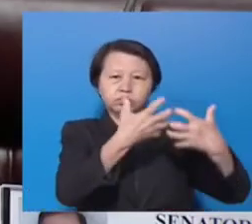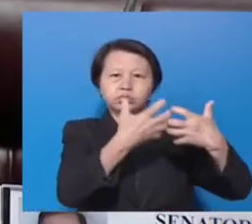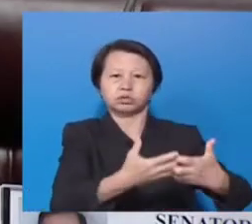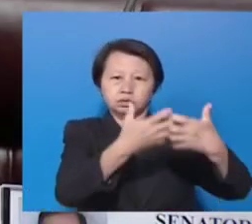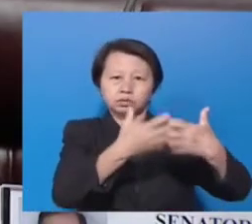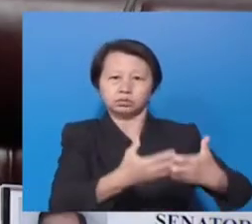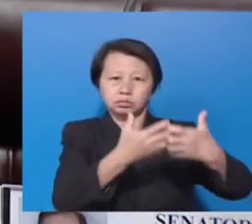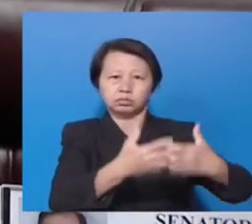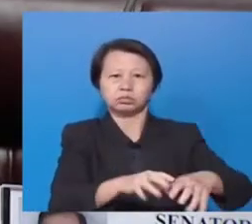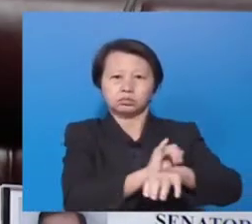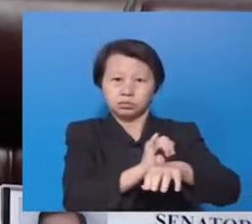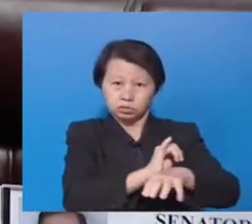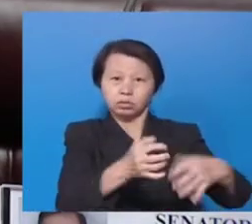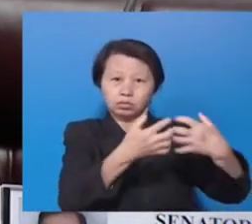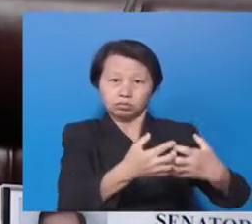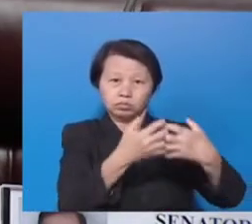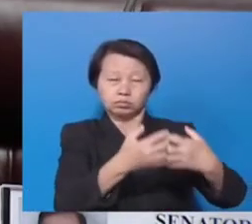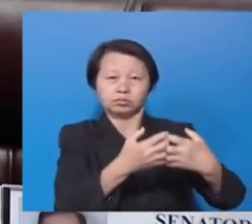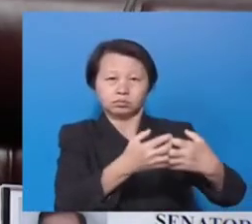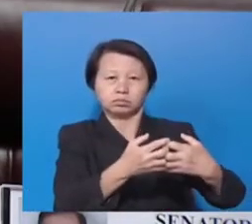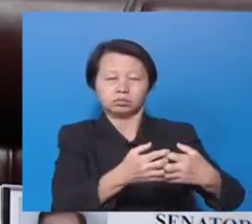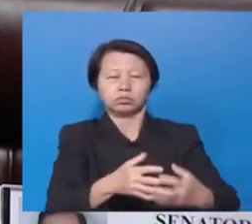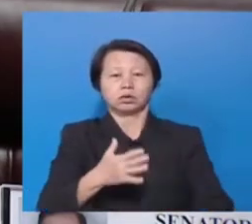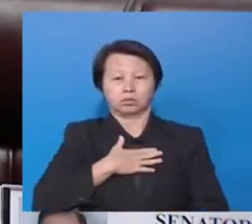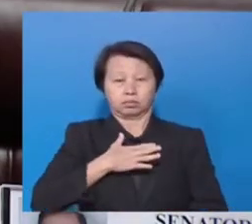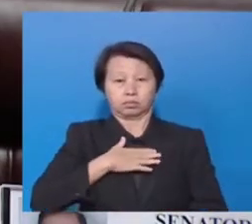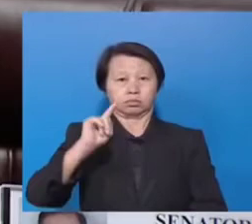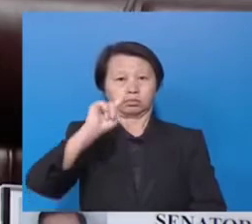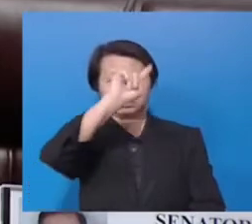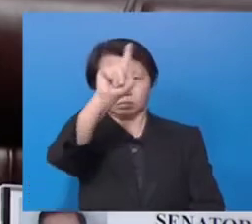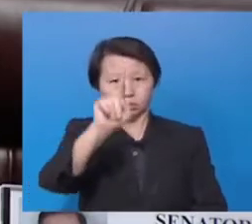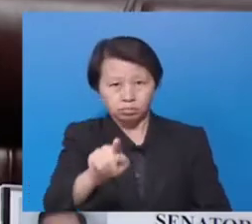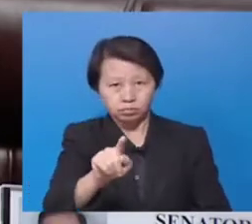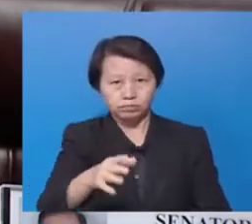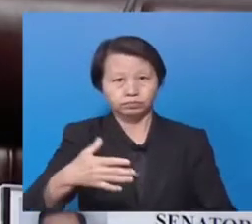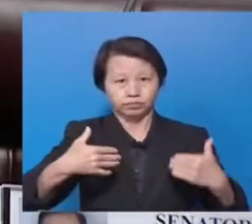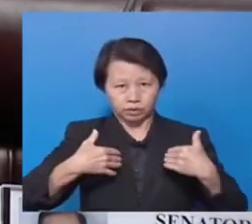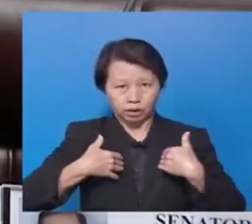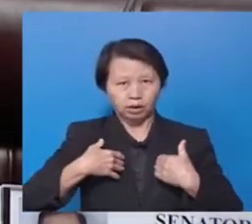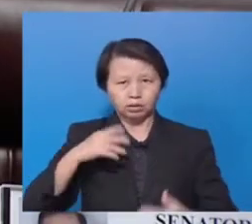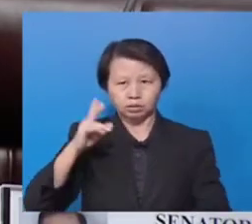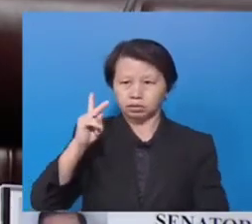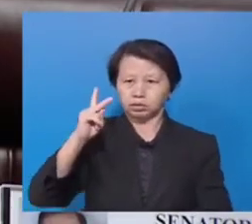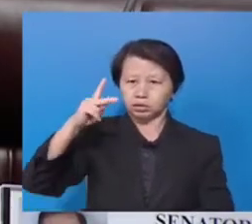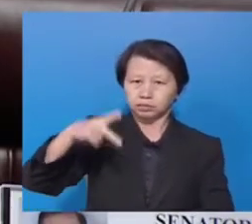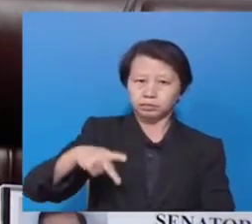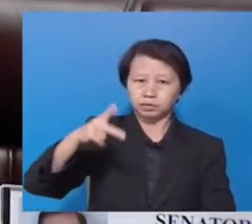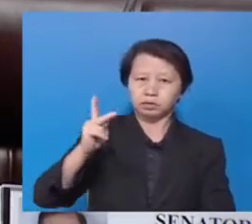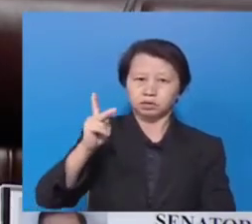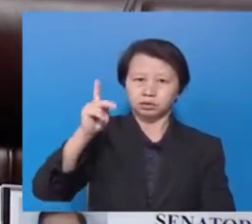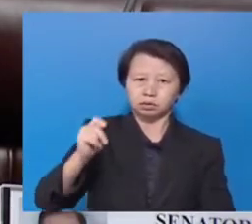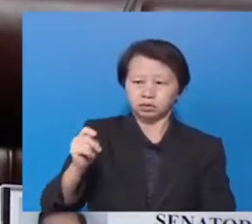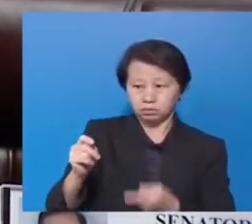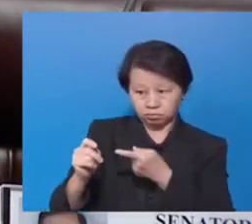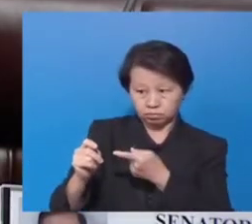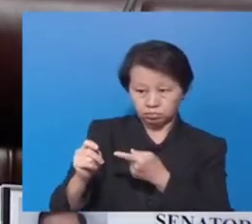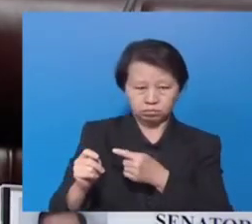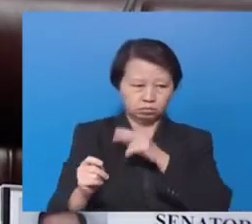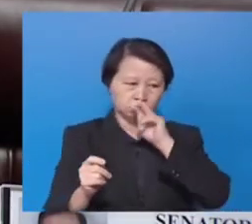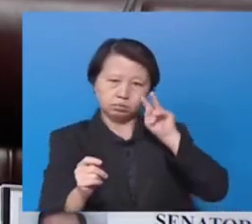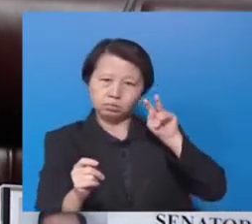pengilap nyanda Perindustrian Perindustrian soalan Saya ada ke Pak kepiting kepiting